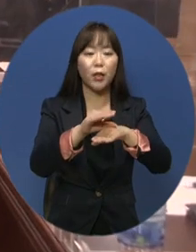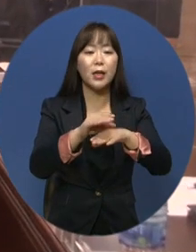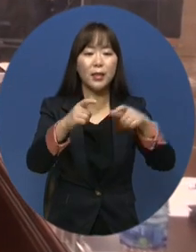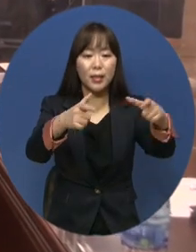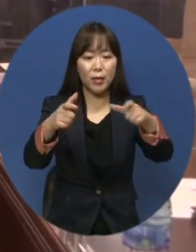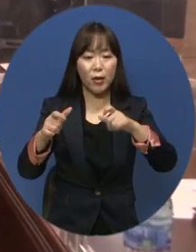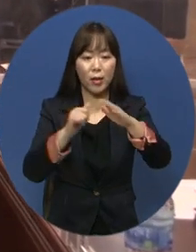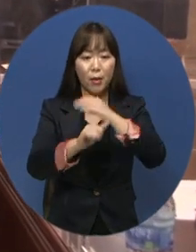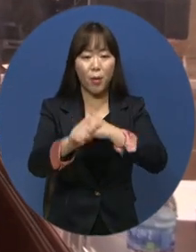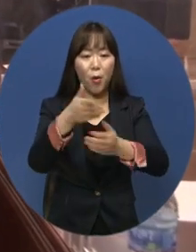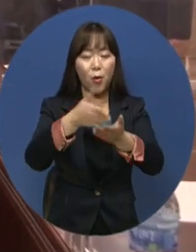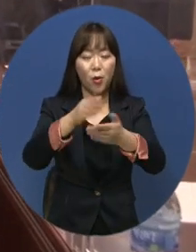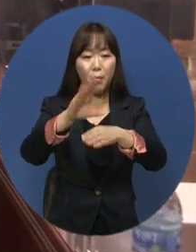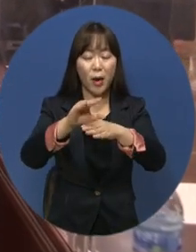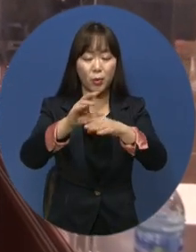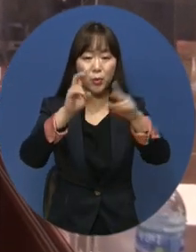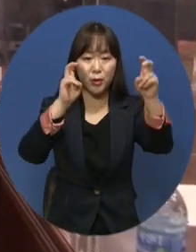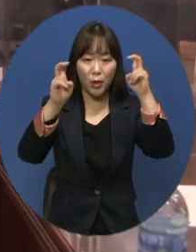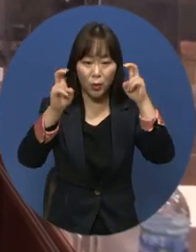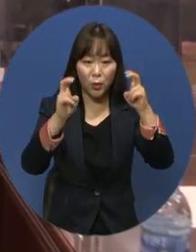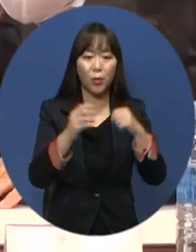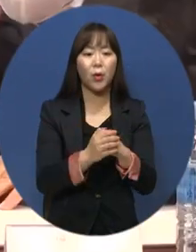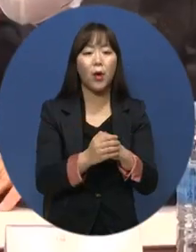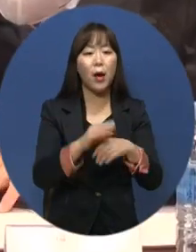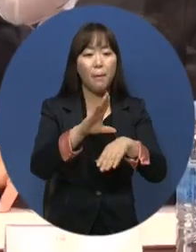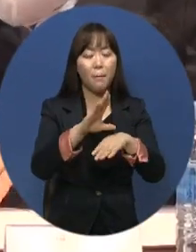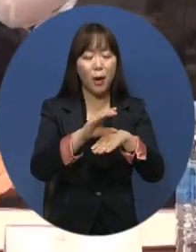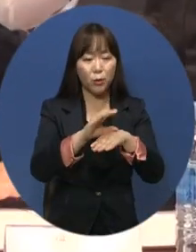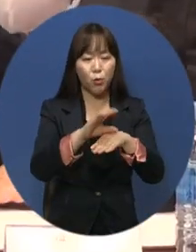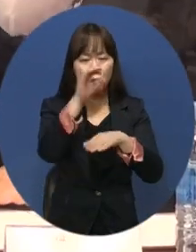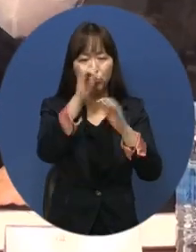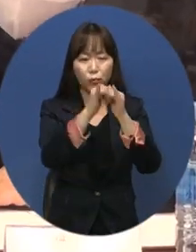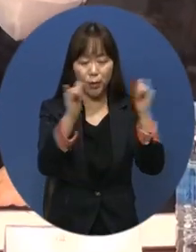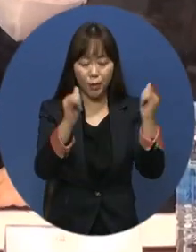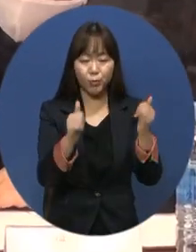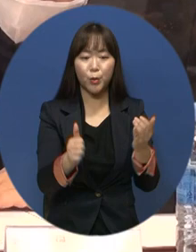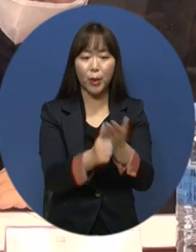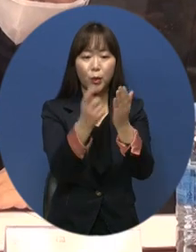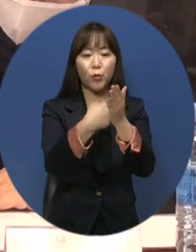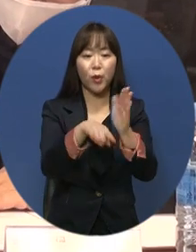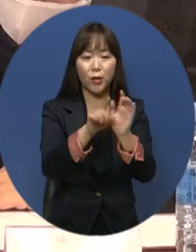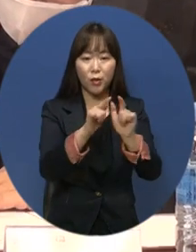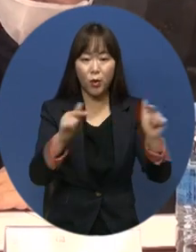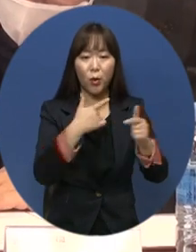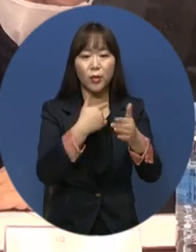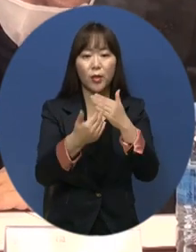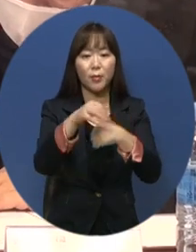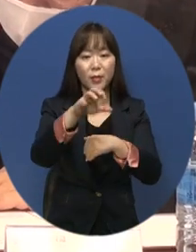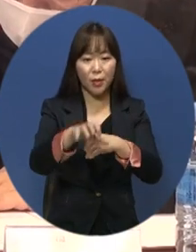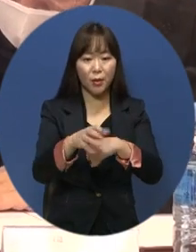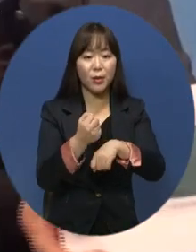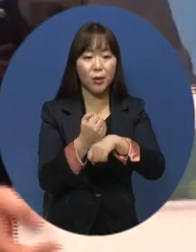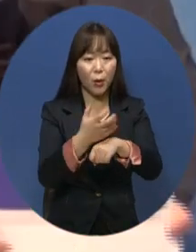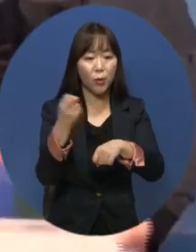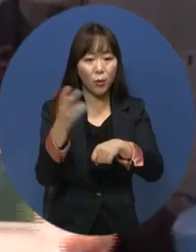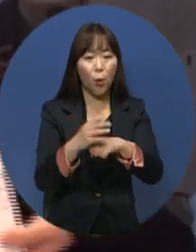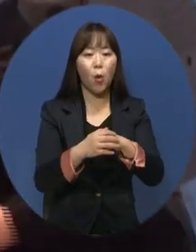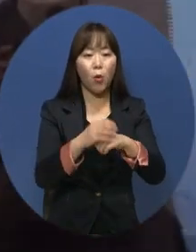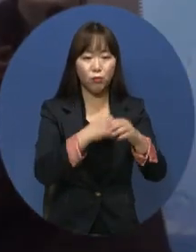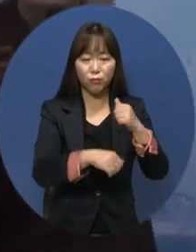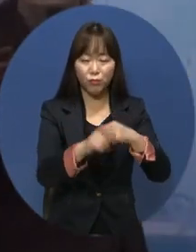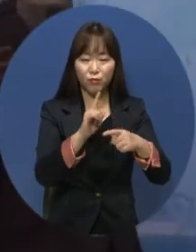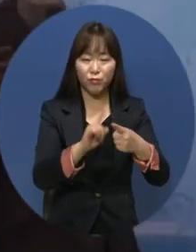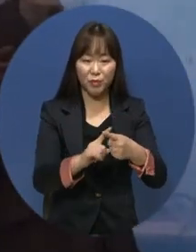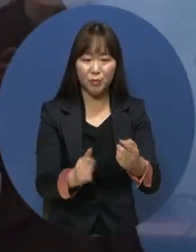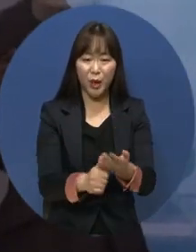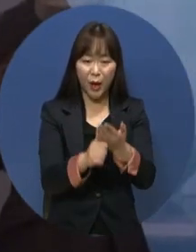지역의 대표 언론 방송사로서 방송 인재들을 위한 다양한 현장 체험의 장을 제공하며 후학 양성에